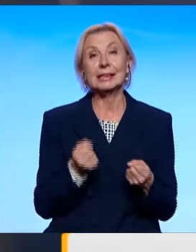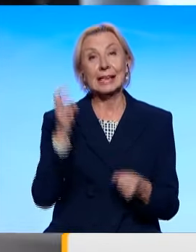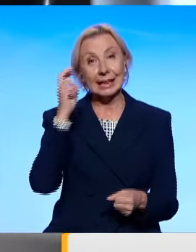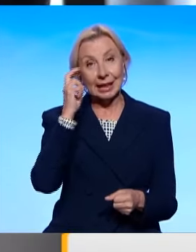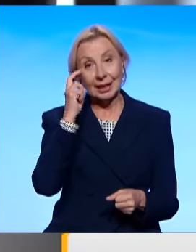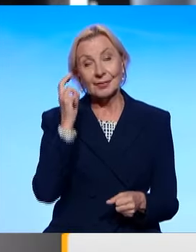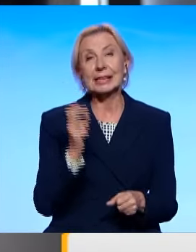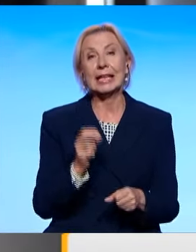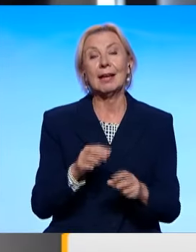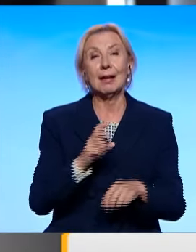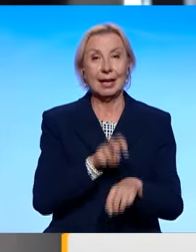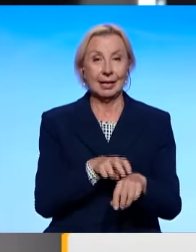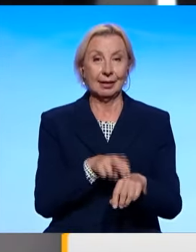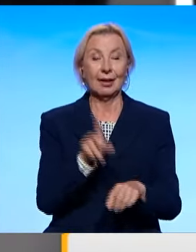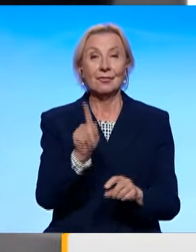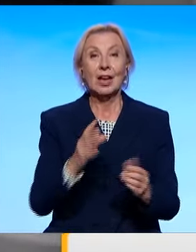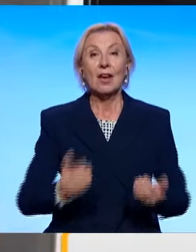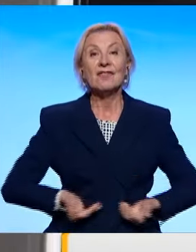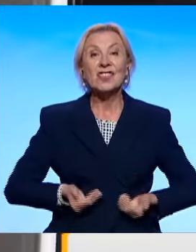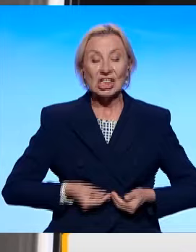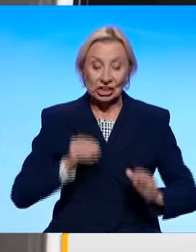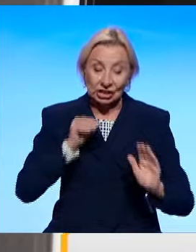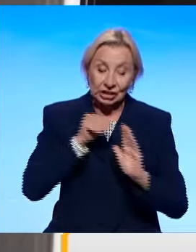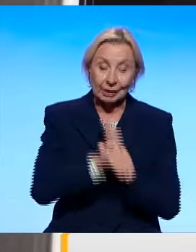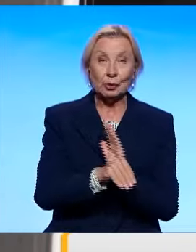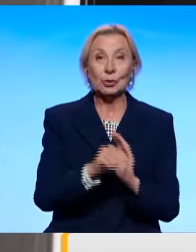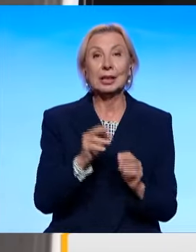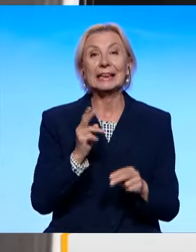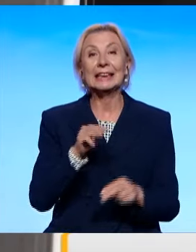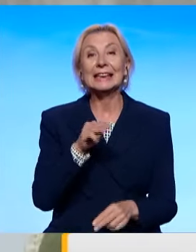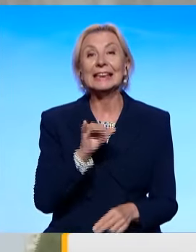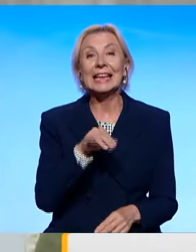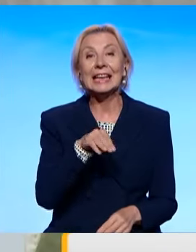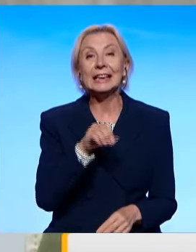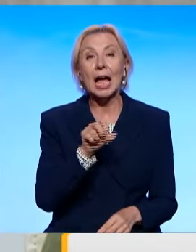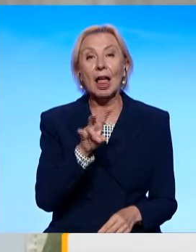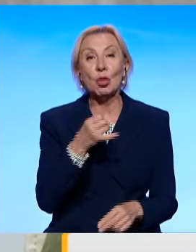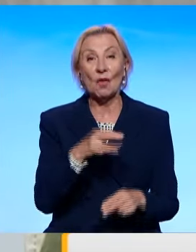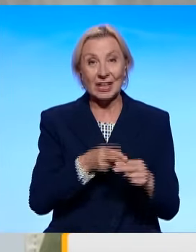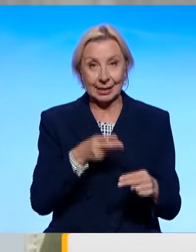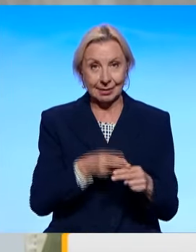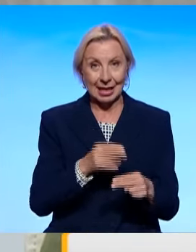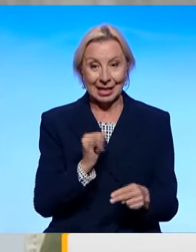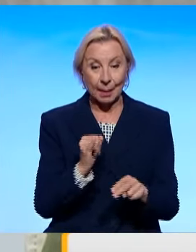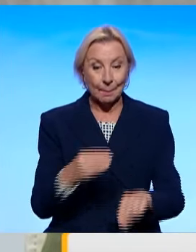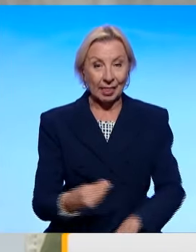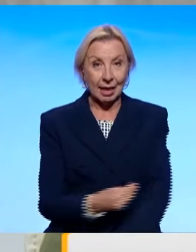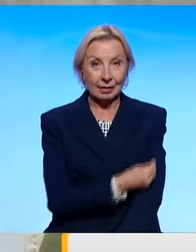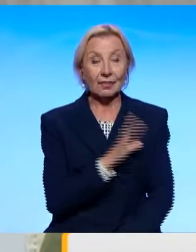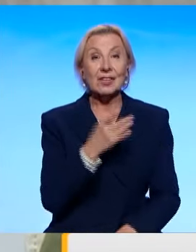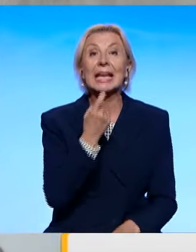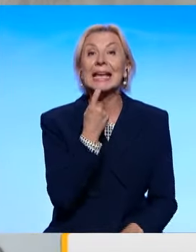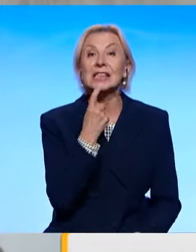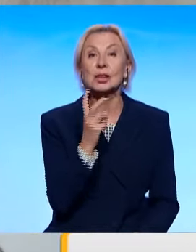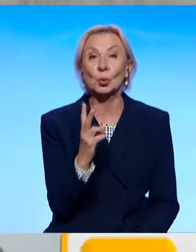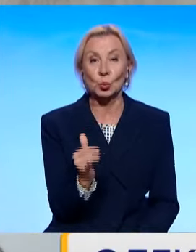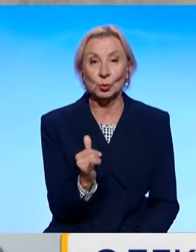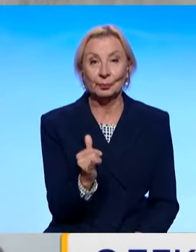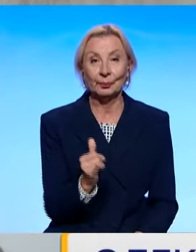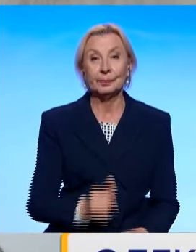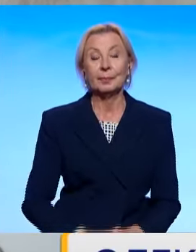до остеінтеграції, тобто вживлюють титановий імплант просто у кістку. Перевага кріплення остеінтеграції